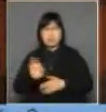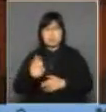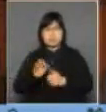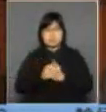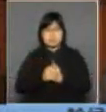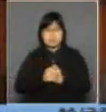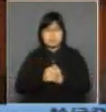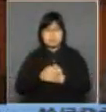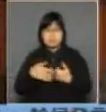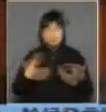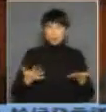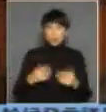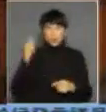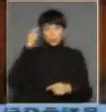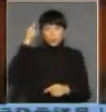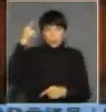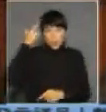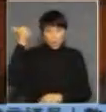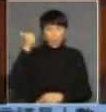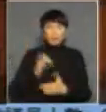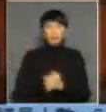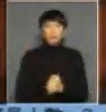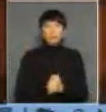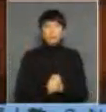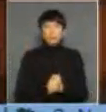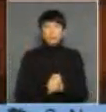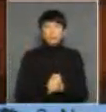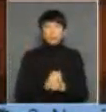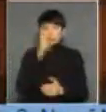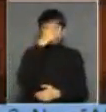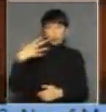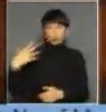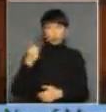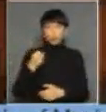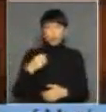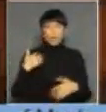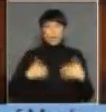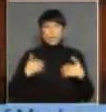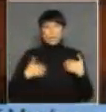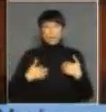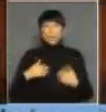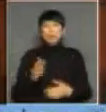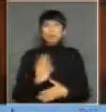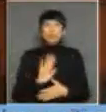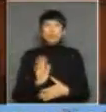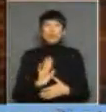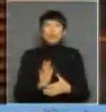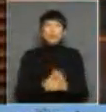今日我好希望咧，局长都唔急在一时三刻啦。